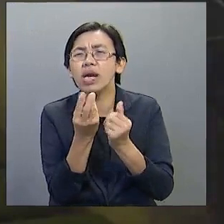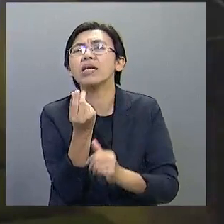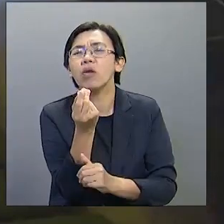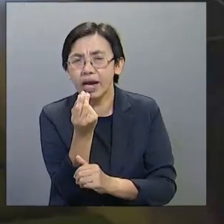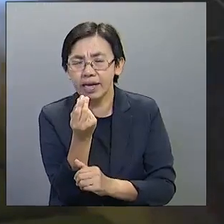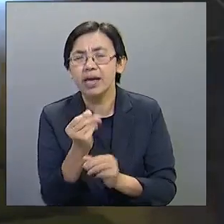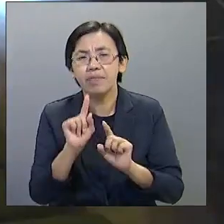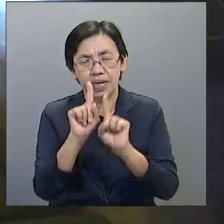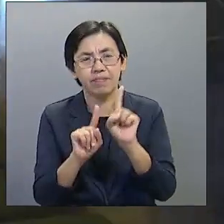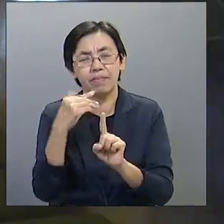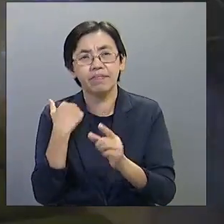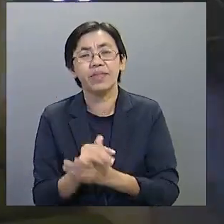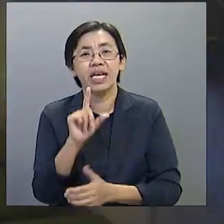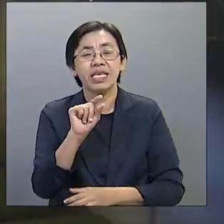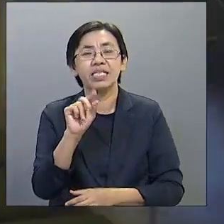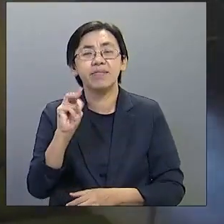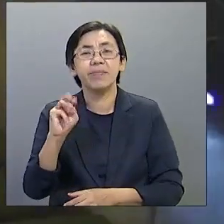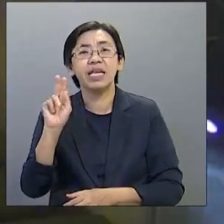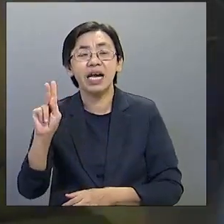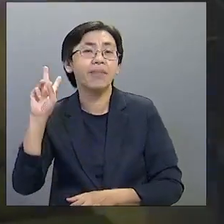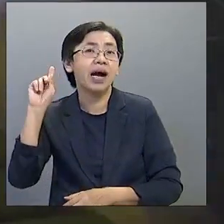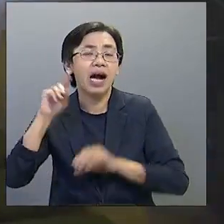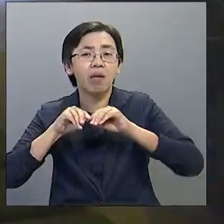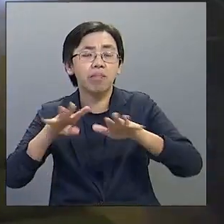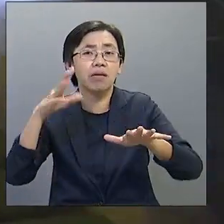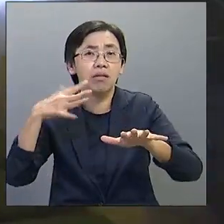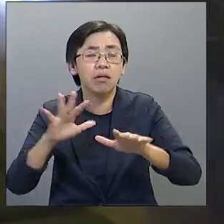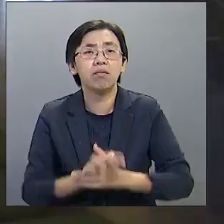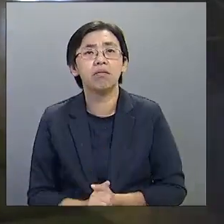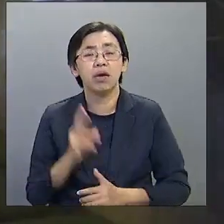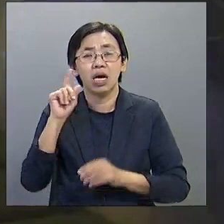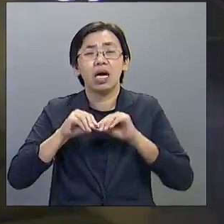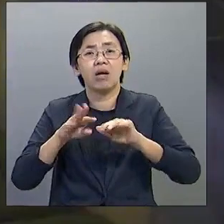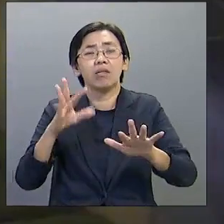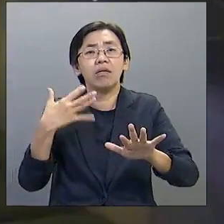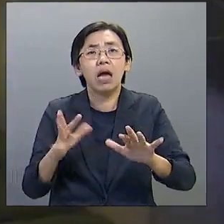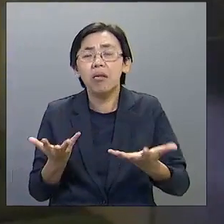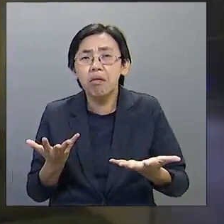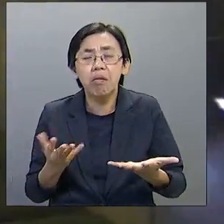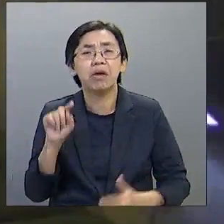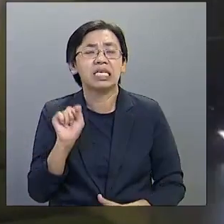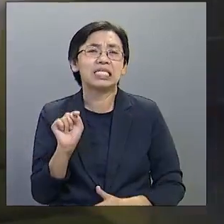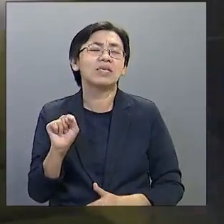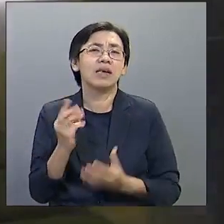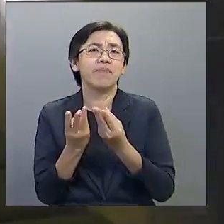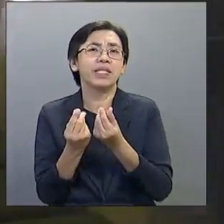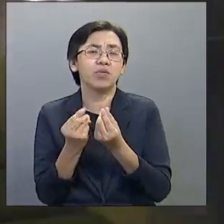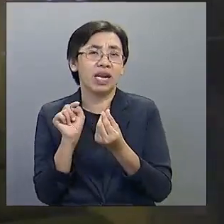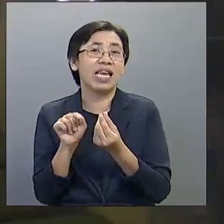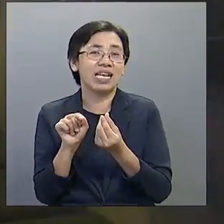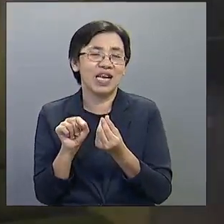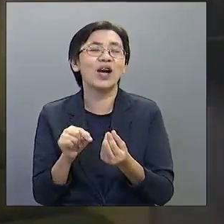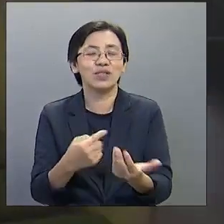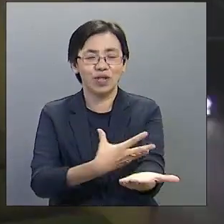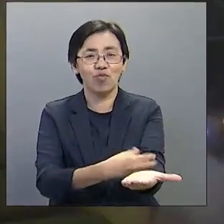ดังนั้น20มิลลิกรัมเปอร์เซ็นต์ที่เป็นกระแสข่าวออกมาที่เราเช็คได้อยู่ในเวลานี้ก็น่าจะเป็นตัวเลขณขณะตรวจ